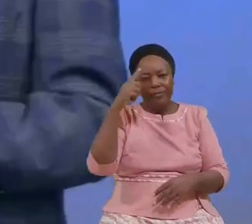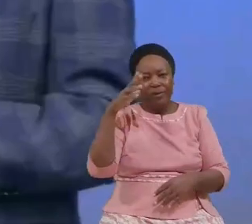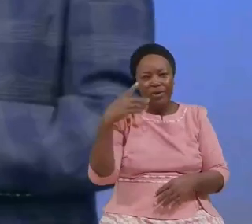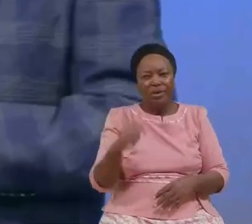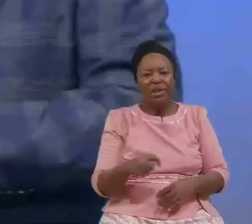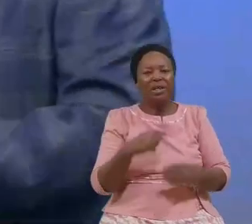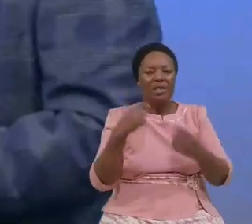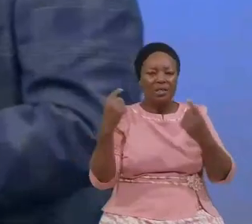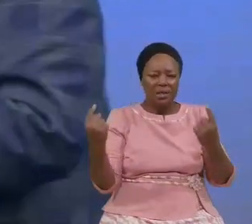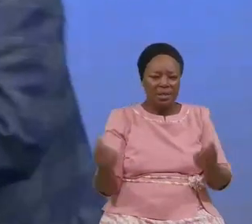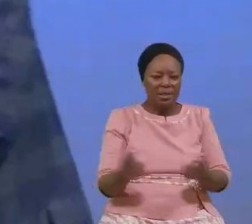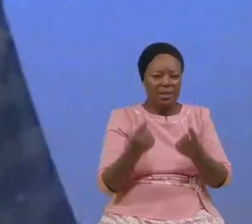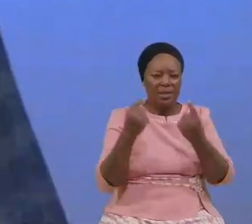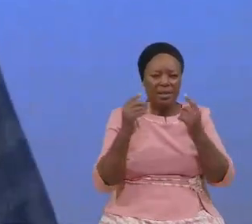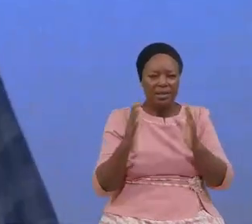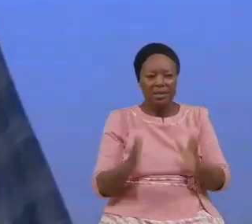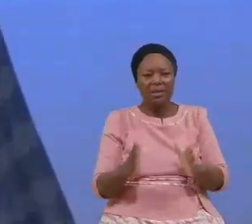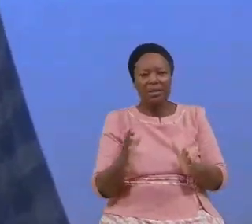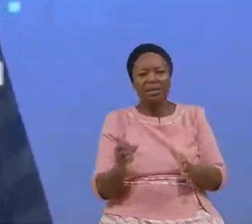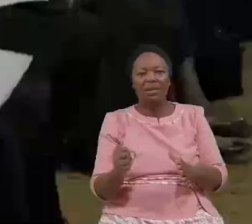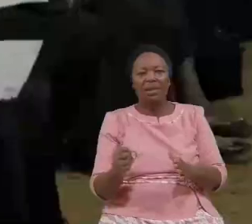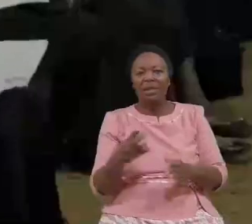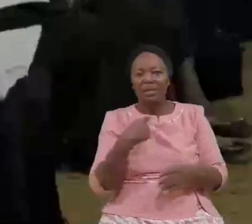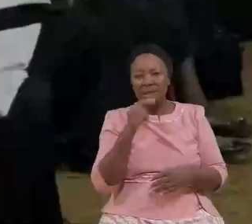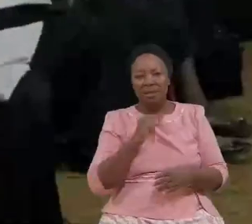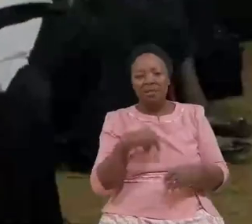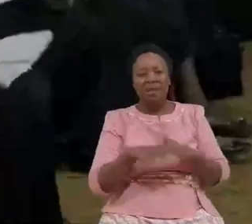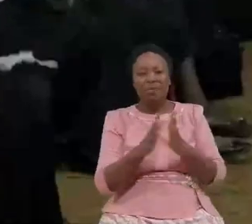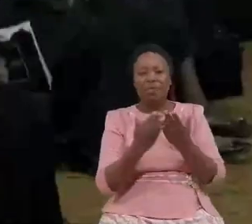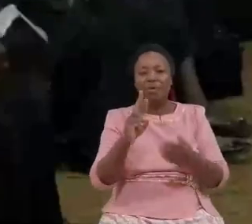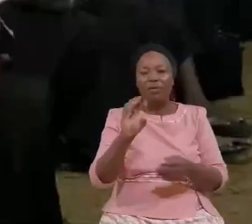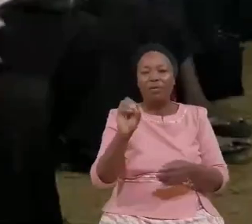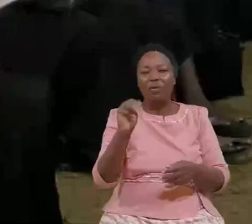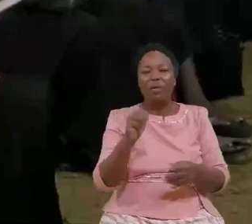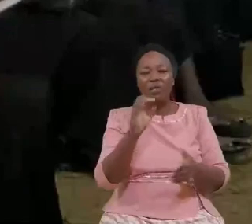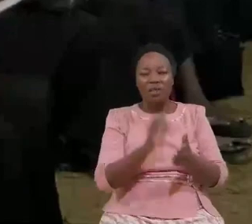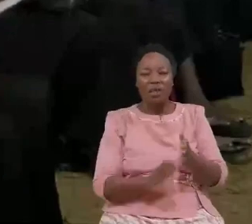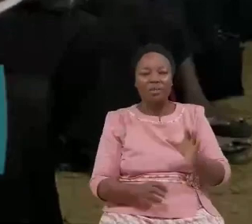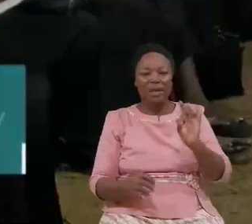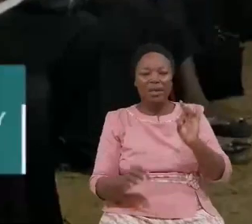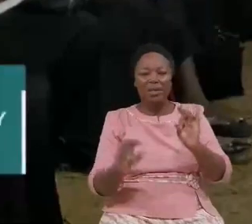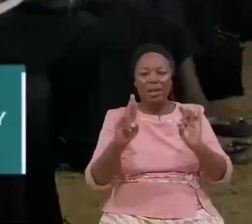coupables on nous dit en romain chapitre 8